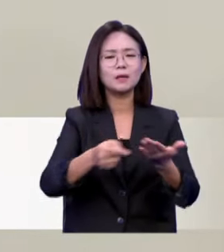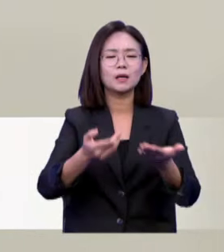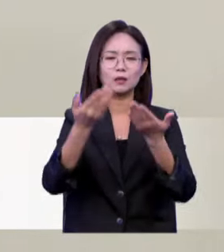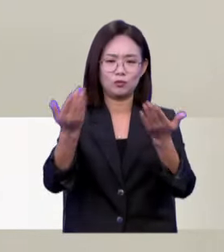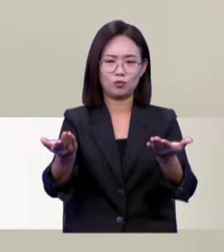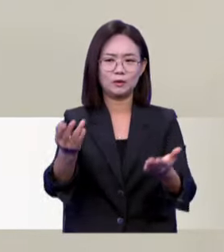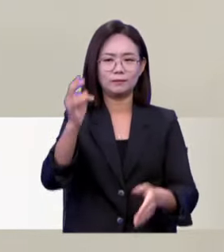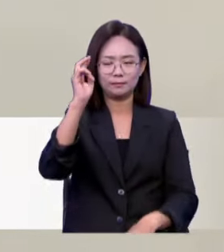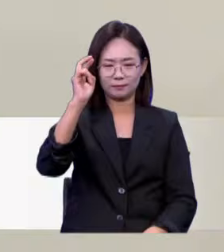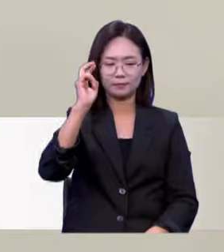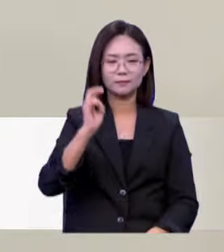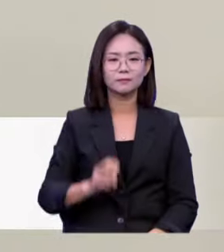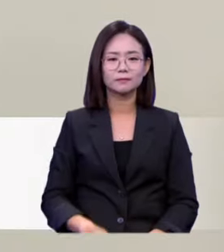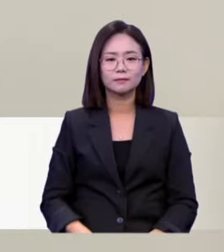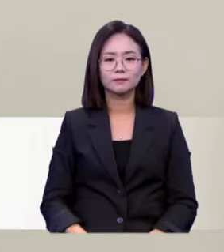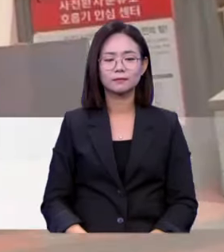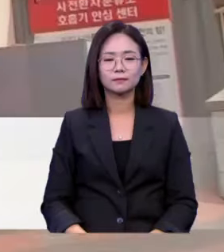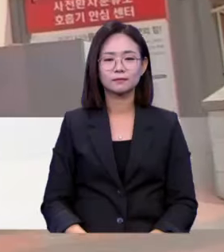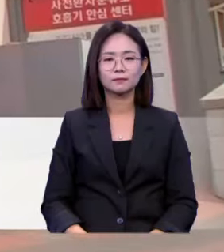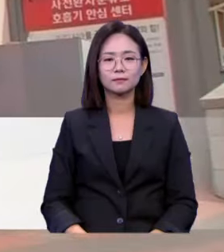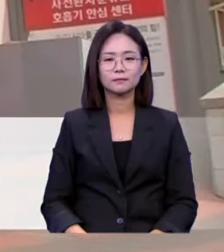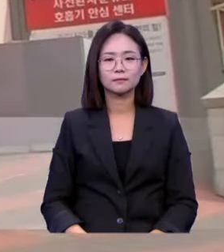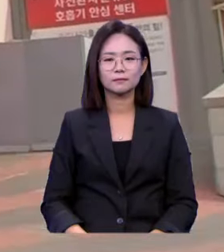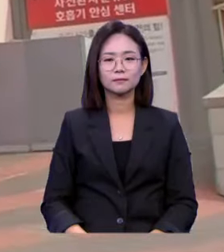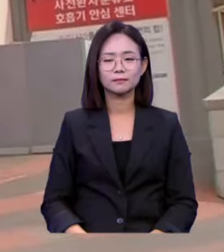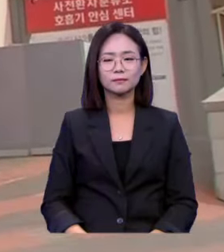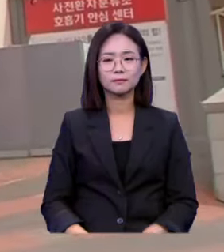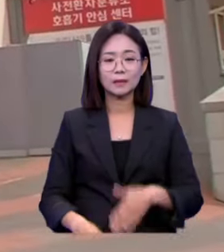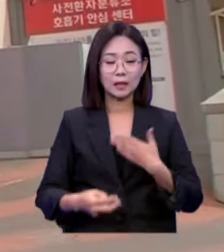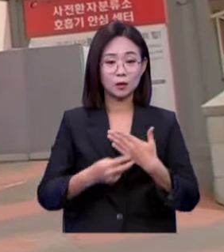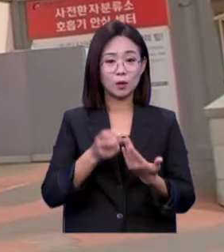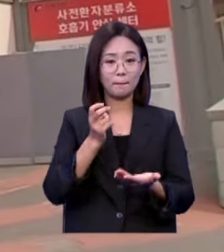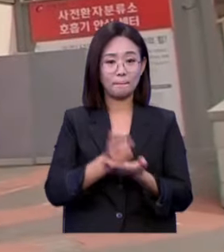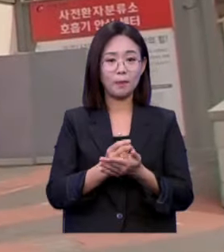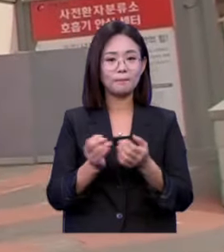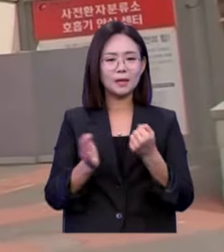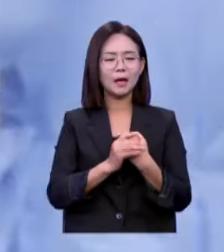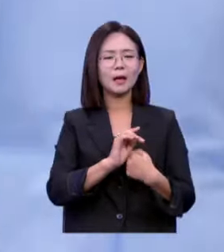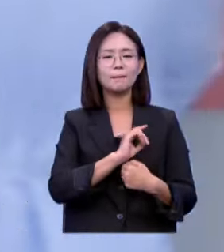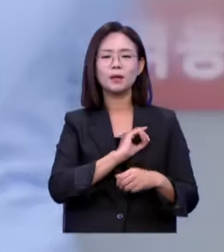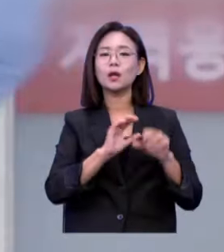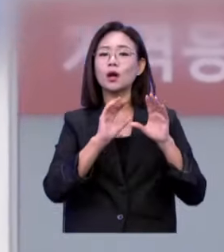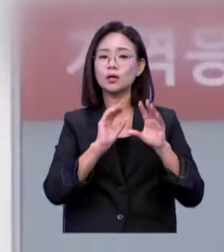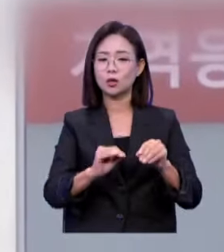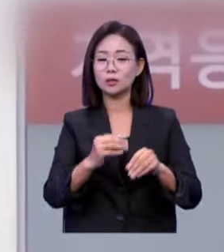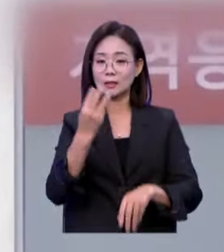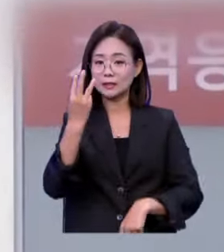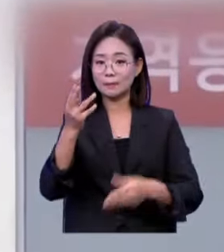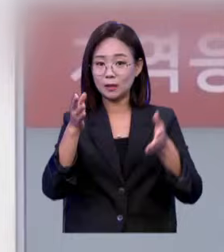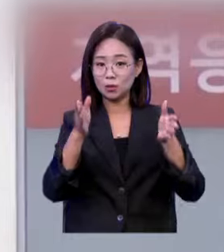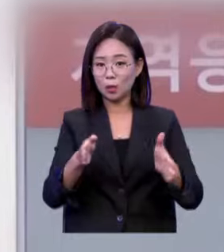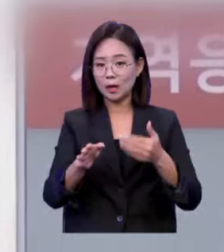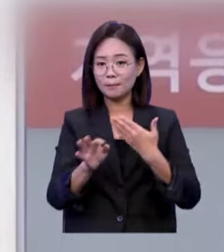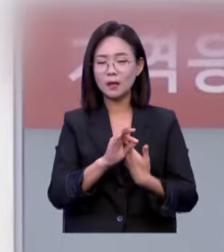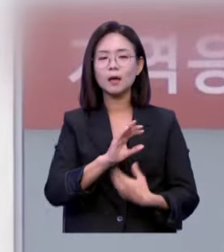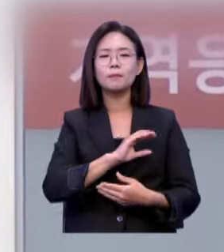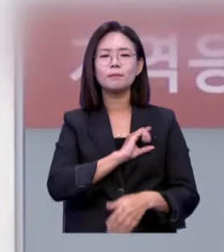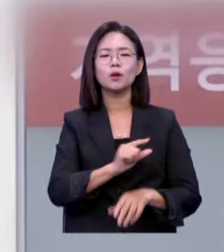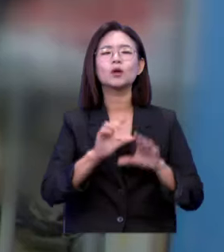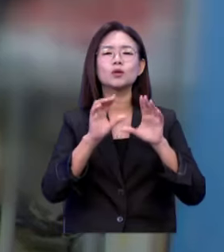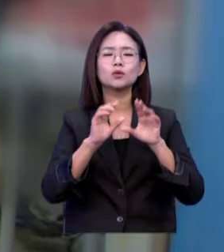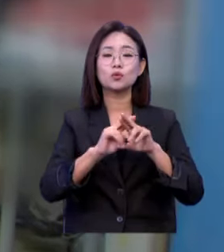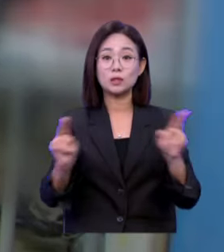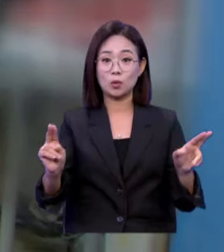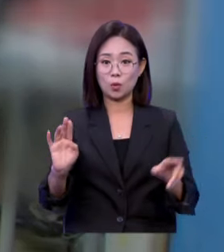받을 가능성도 있습니다. 의료법에 따라 면허 정지를 3회 이상 받으면 자동으로 면허가